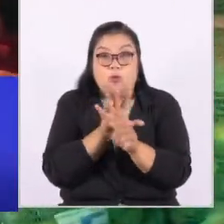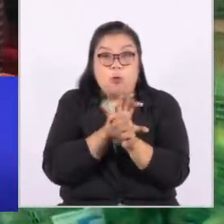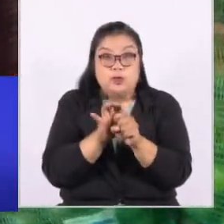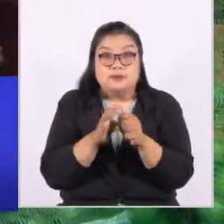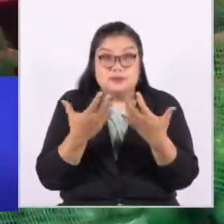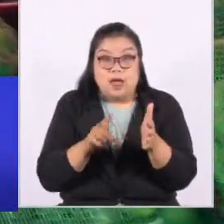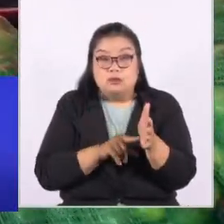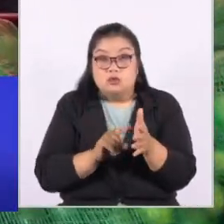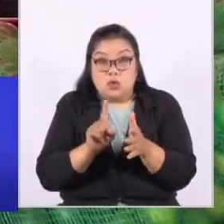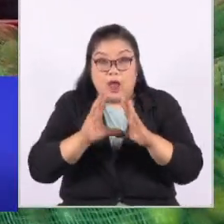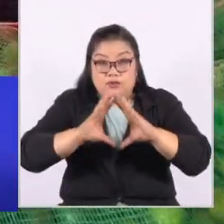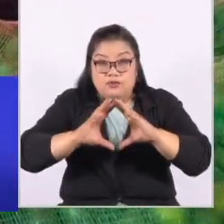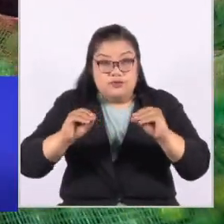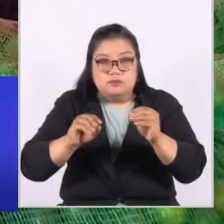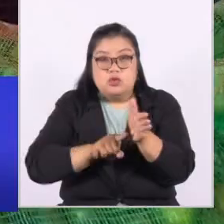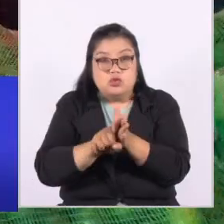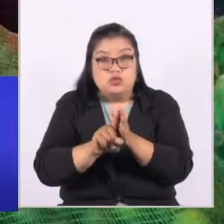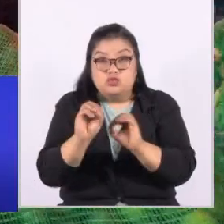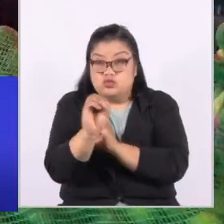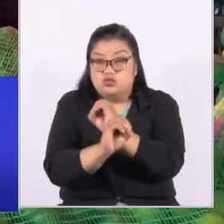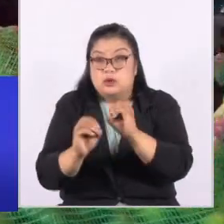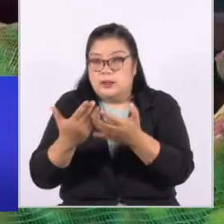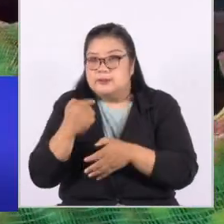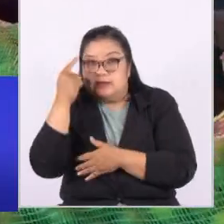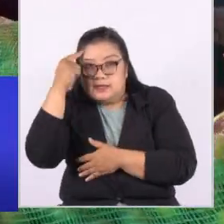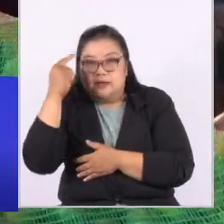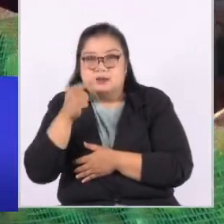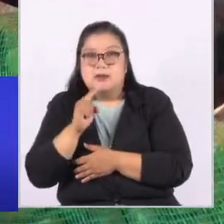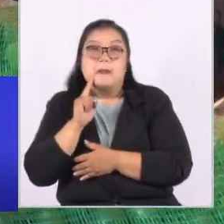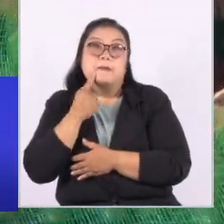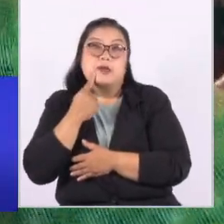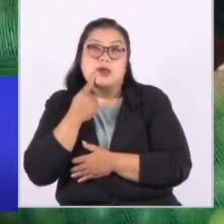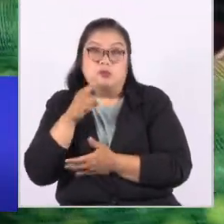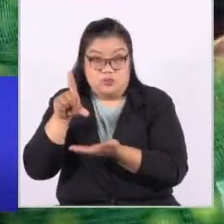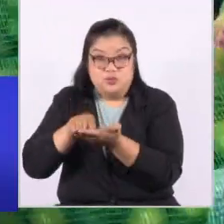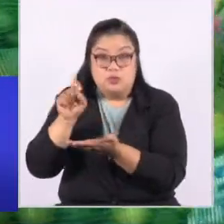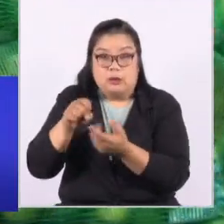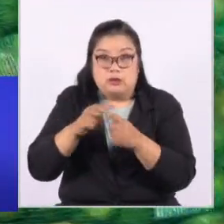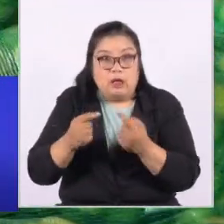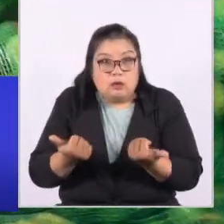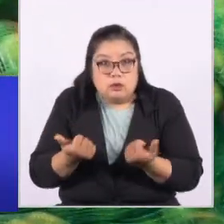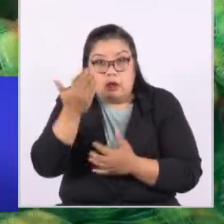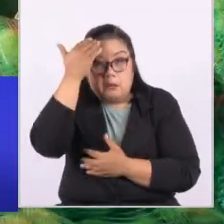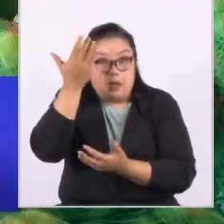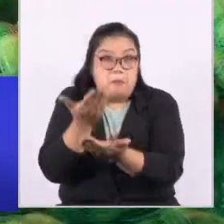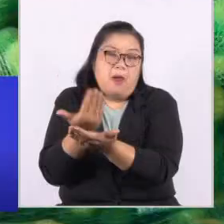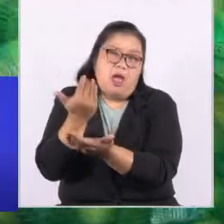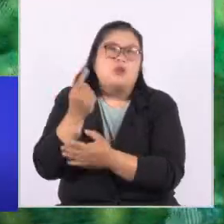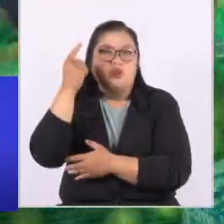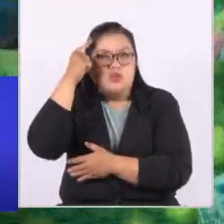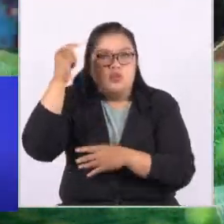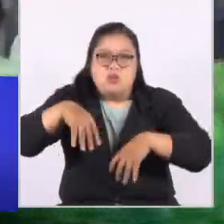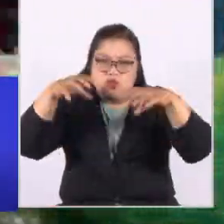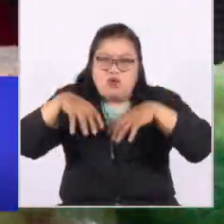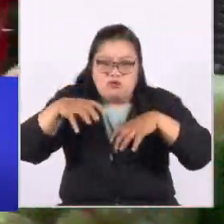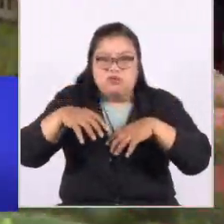มาดีขึ้นทุกอย่างมันจะเป็นปกติราคามะนาวก็ยังพุ่งสูงขึ้นไปอีกประกอบกับหน้าแล้งด้วยค่ะแม่ค้าเจ้าของแผง